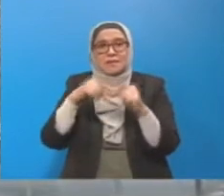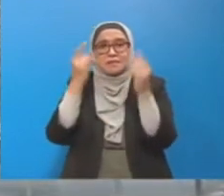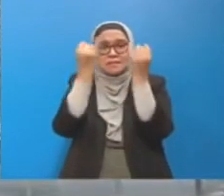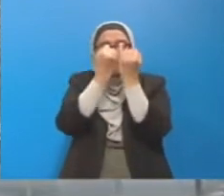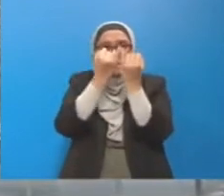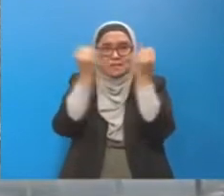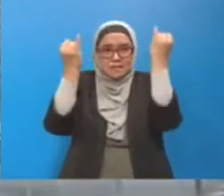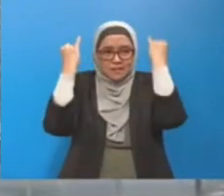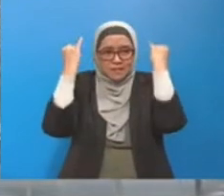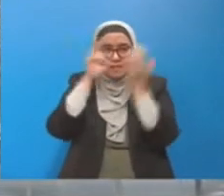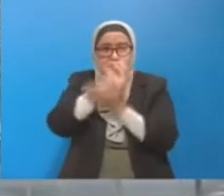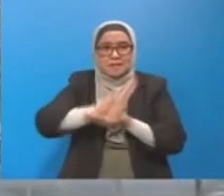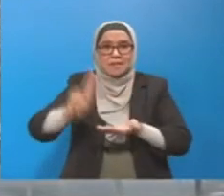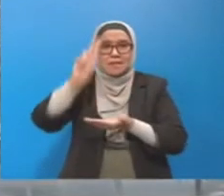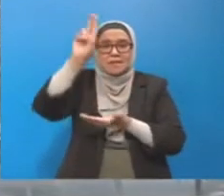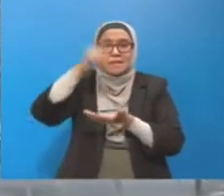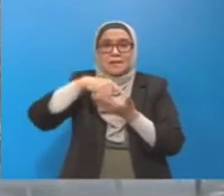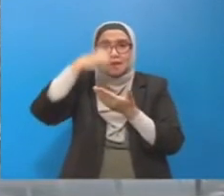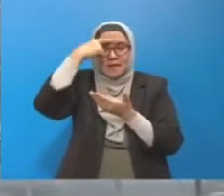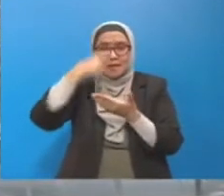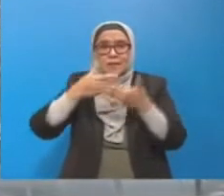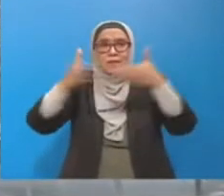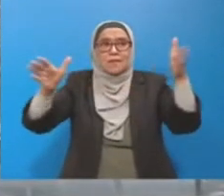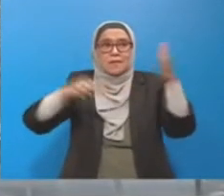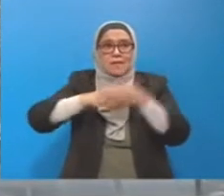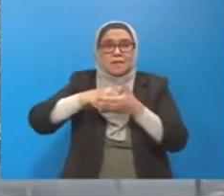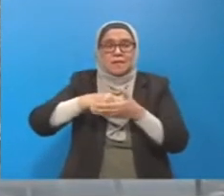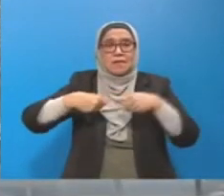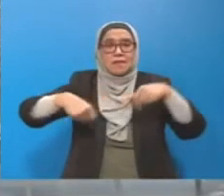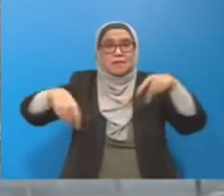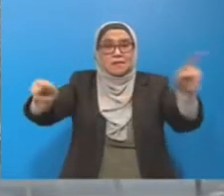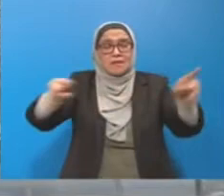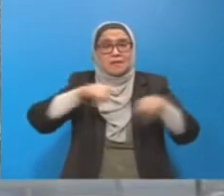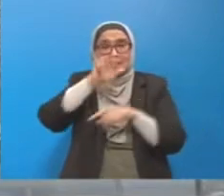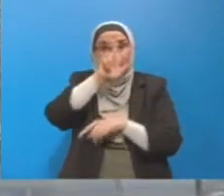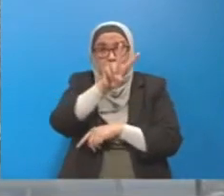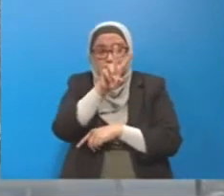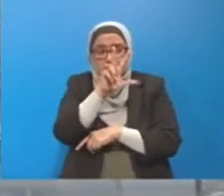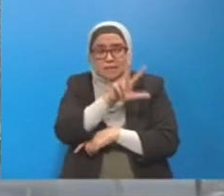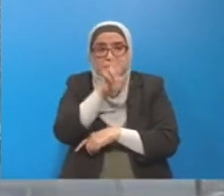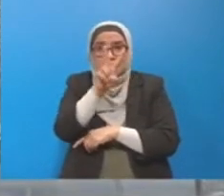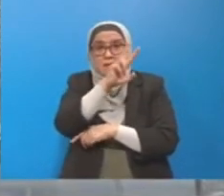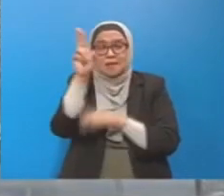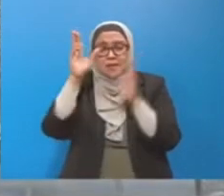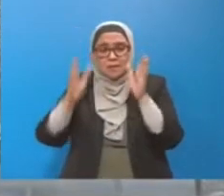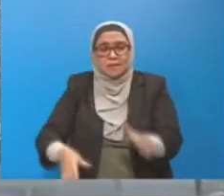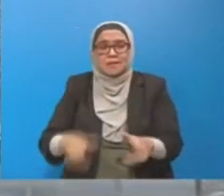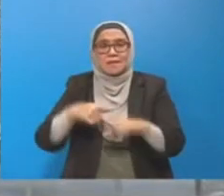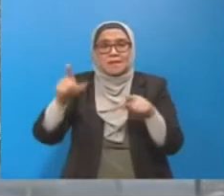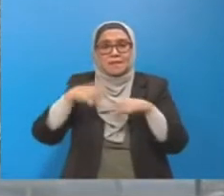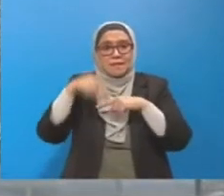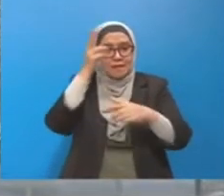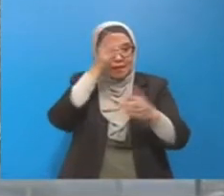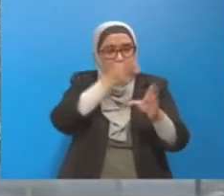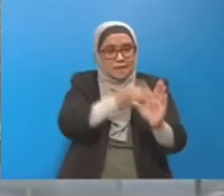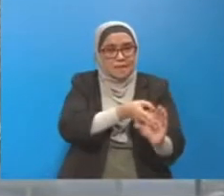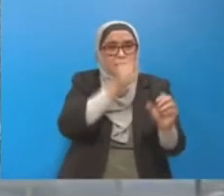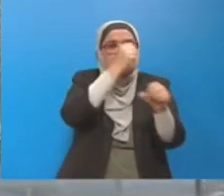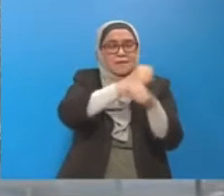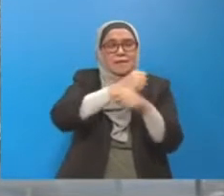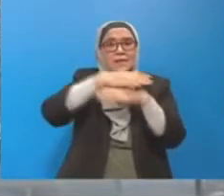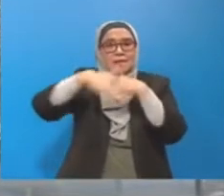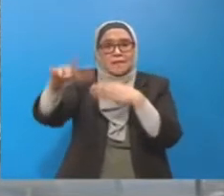30.000 orang untuk mengikuti program latihan dengan jaminan pekerjaan setelah tamat latihan dalam